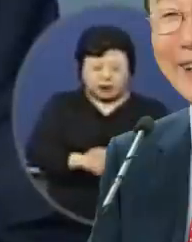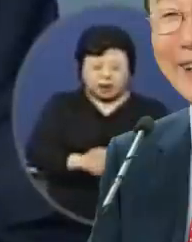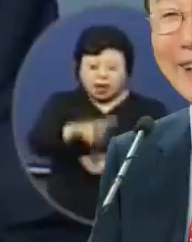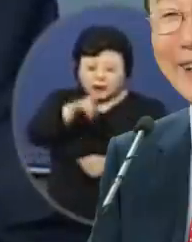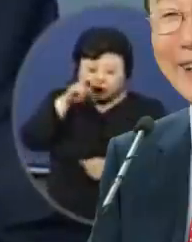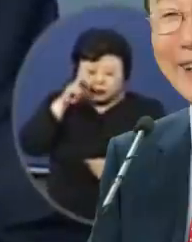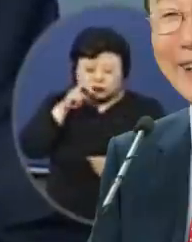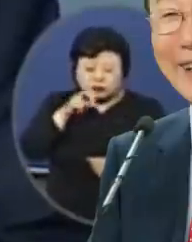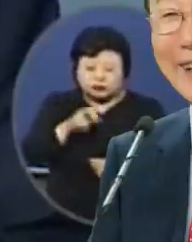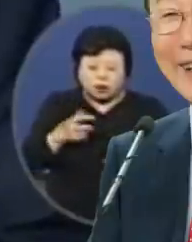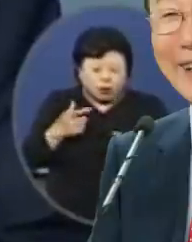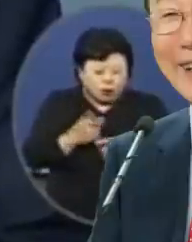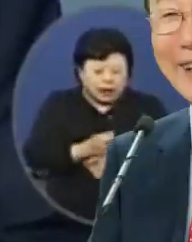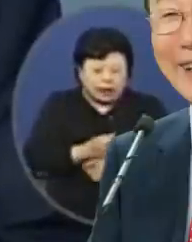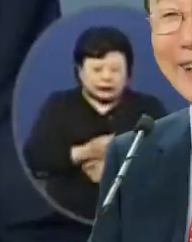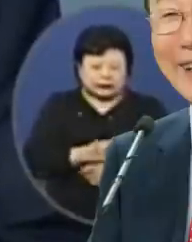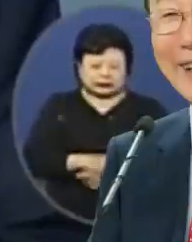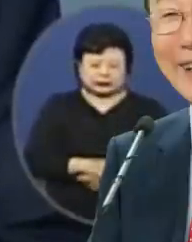미움, 원한을